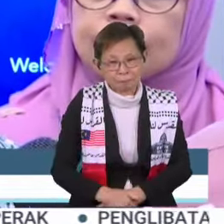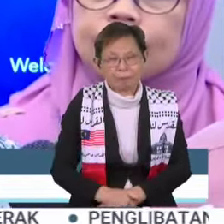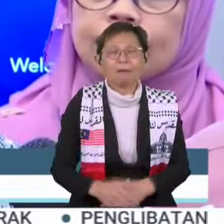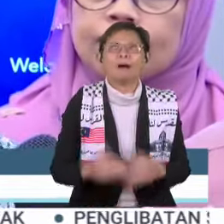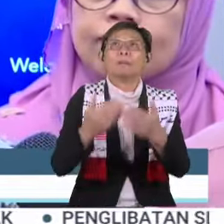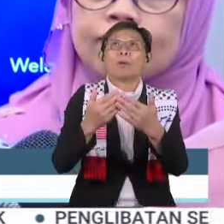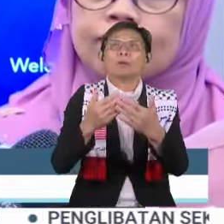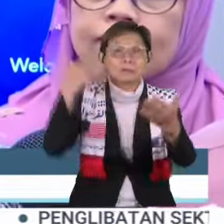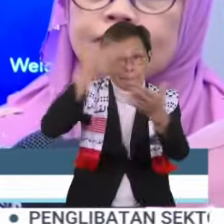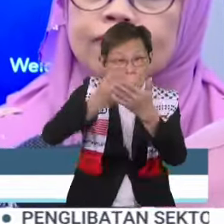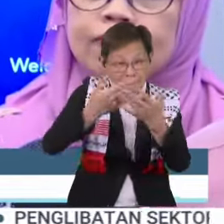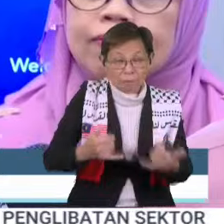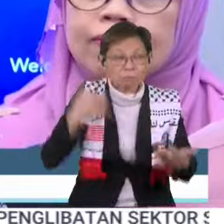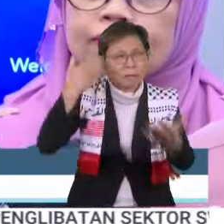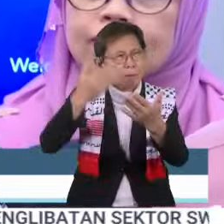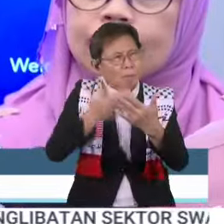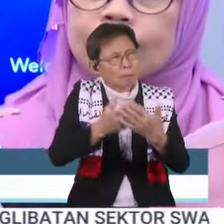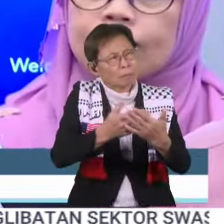Alhamdulillah setakat ini saya lihat